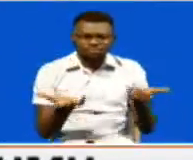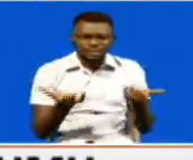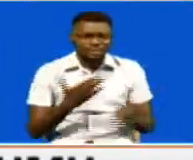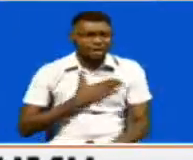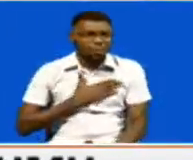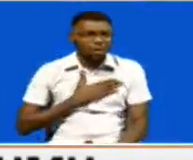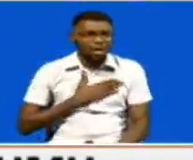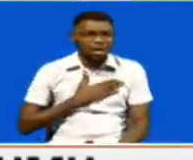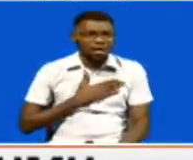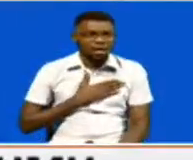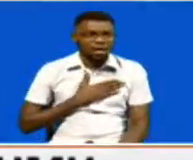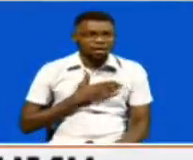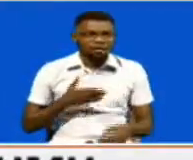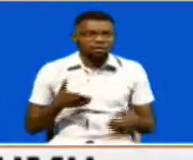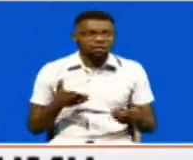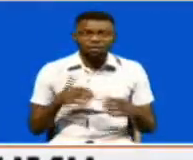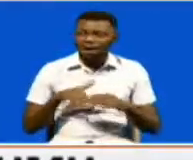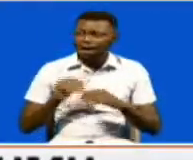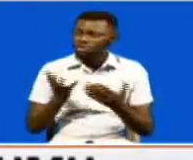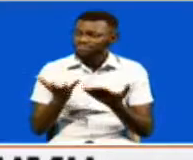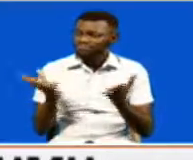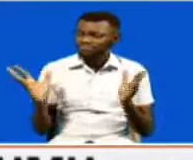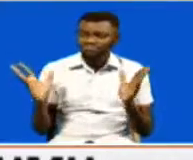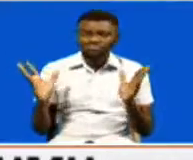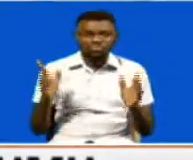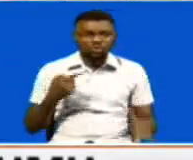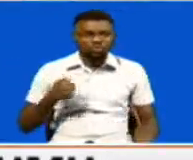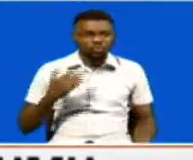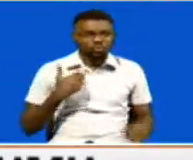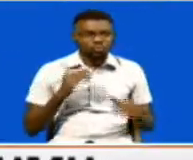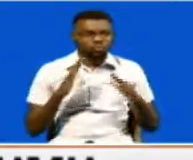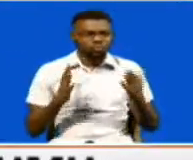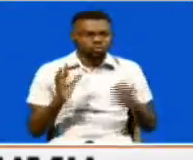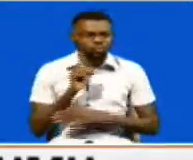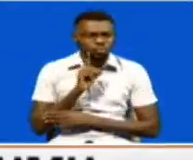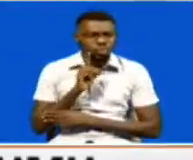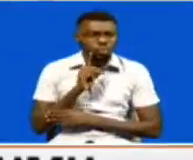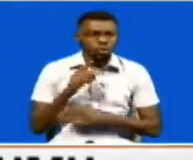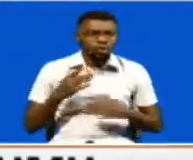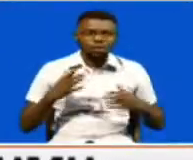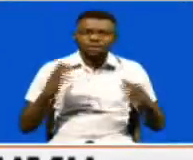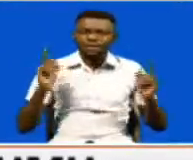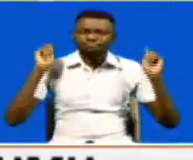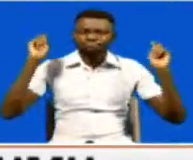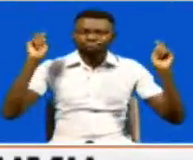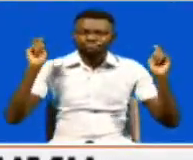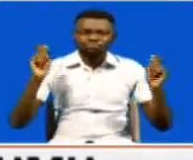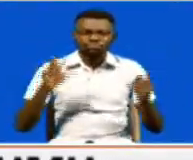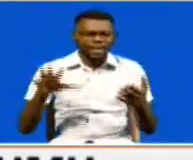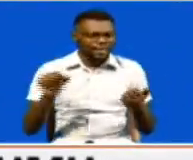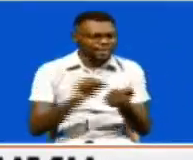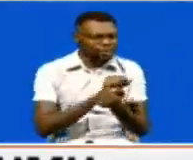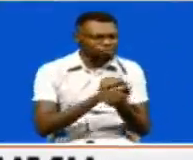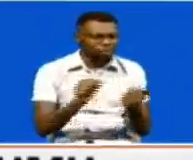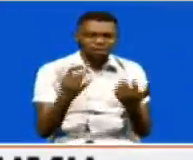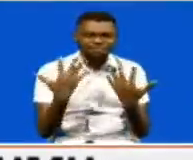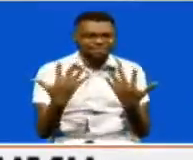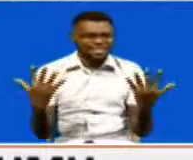zetu ziko hapa nje na tunatamani kuwa hata kama kesho watu watakuwa kidemonstrate, wasiharibu mali